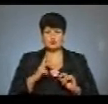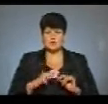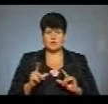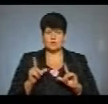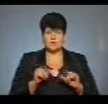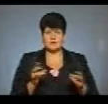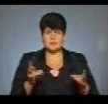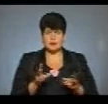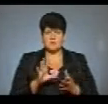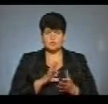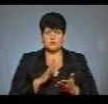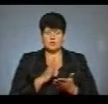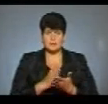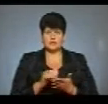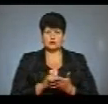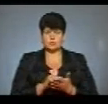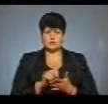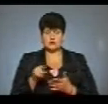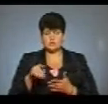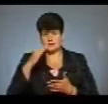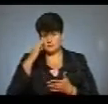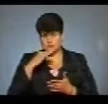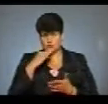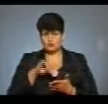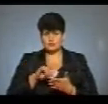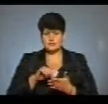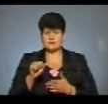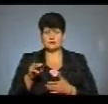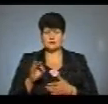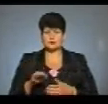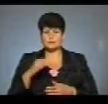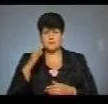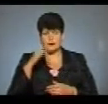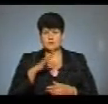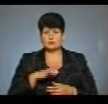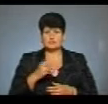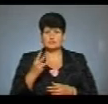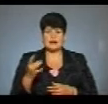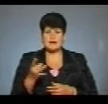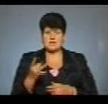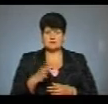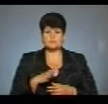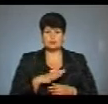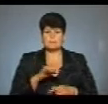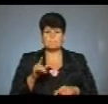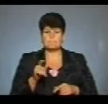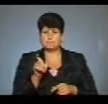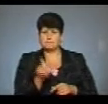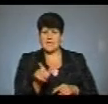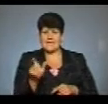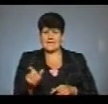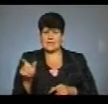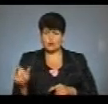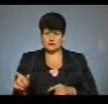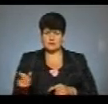поїхала, треба було мати документ, що її батько – учасник АТО. Він був 3 рази, то були періодами.